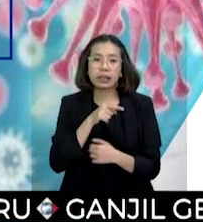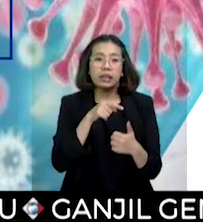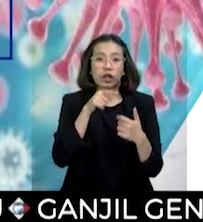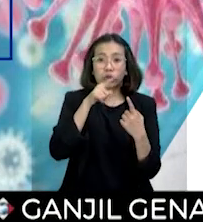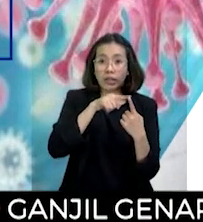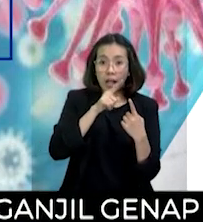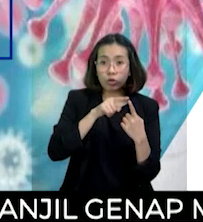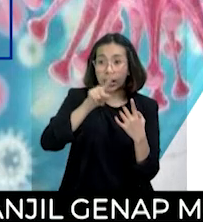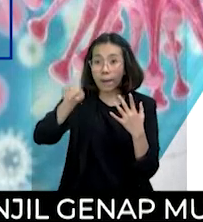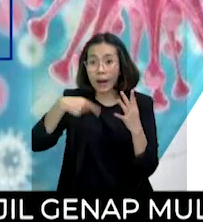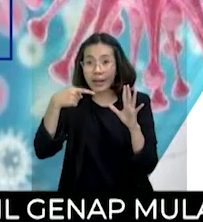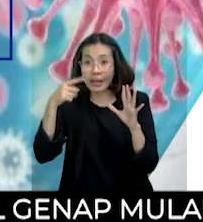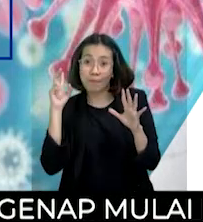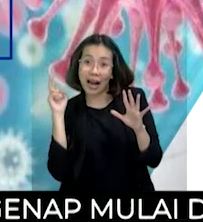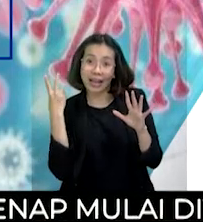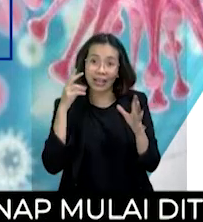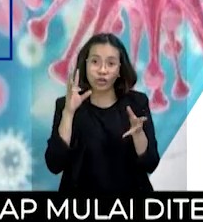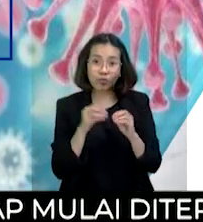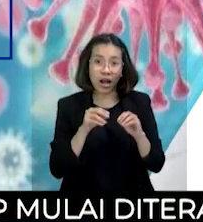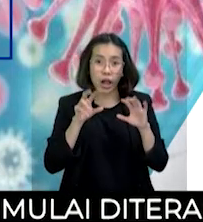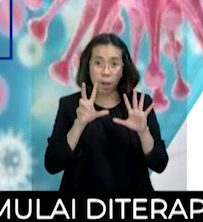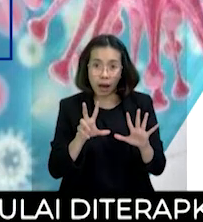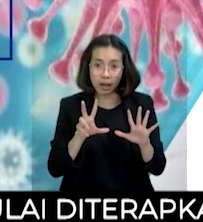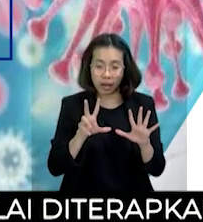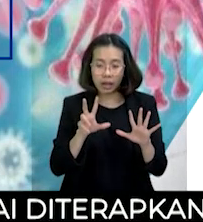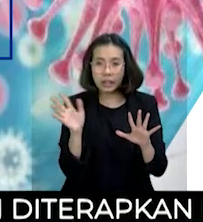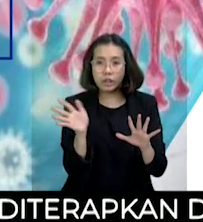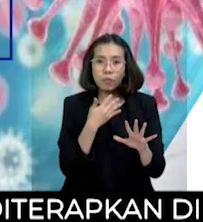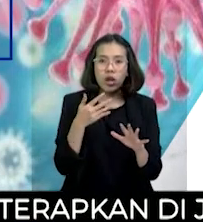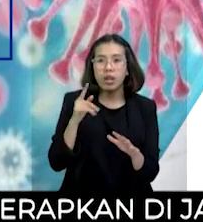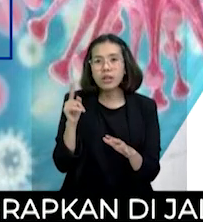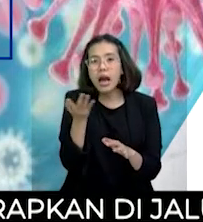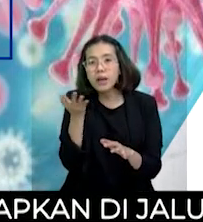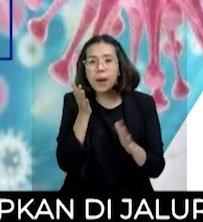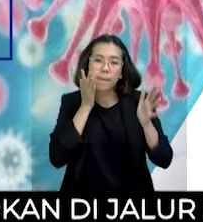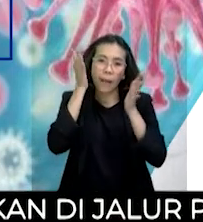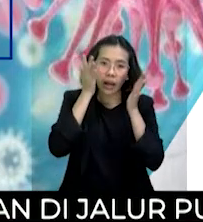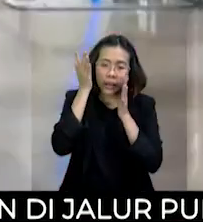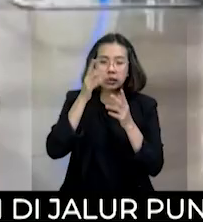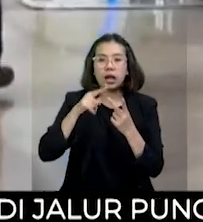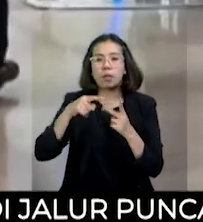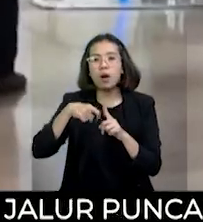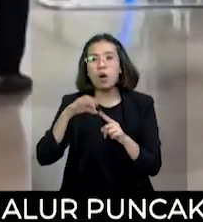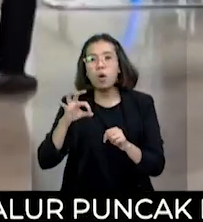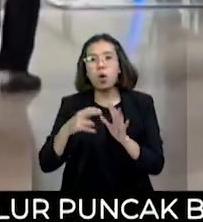kemarin, pemerintah mengumumkan tambahan kasus dari pekerja migran yang baru tiba dari Kongo dan Malaysia.